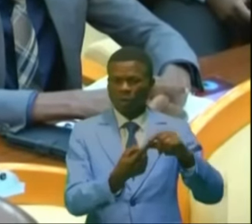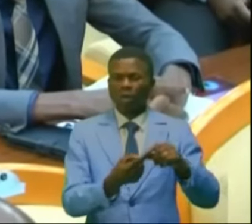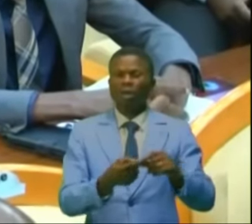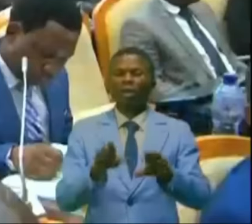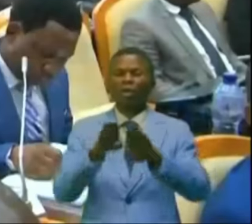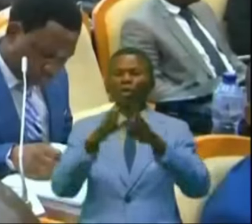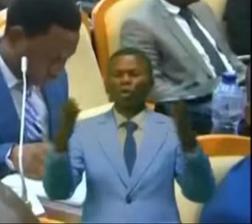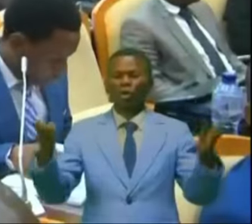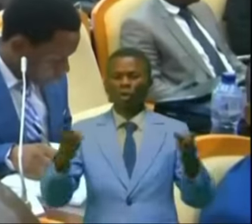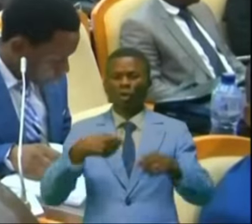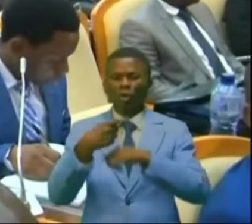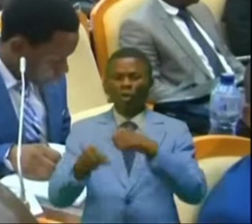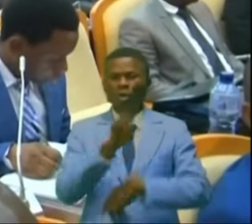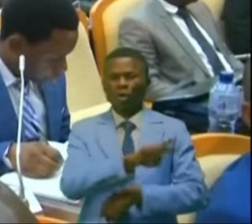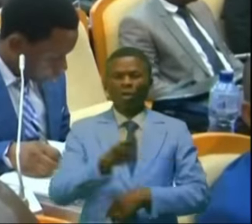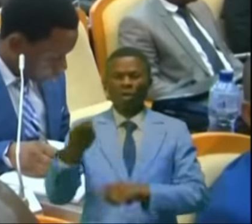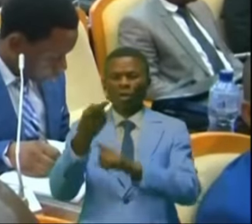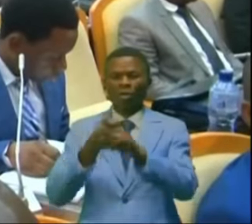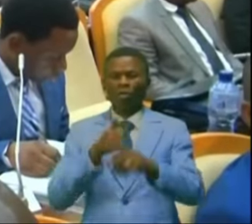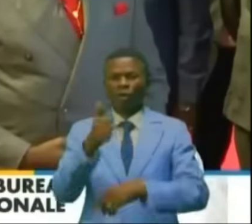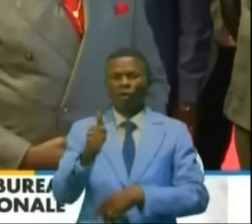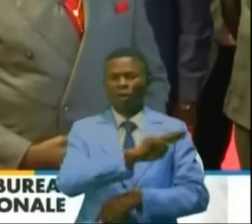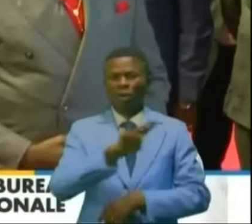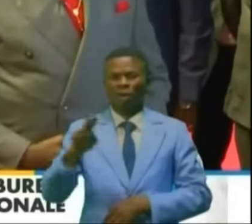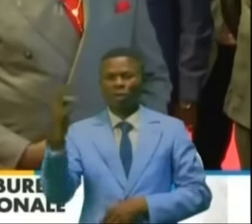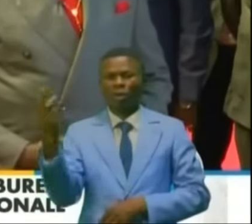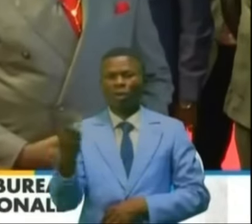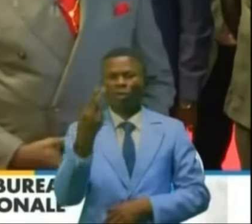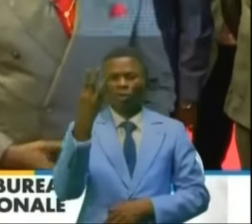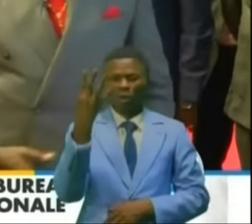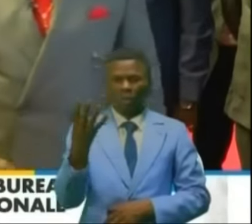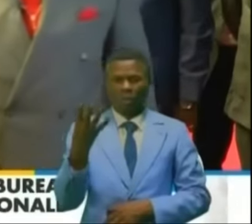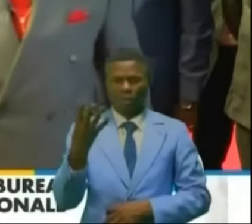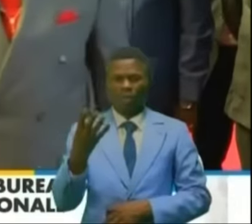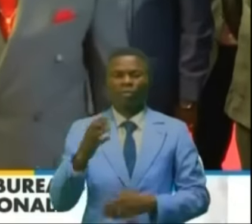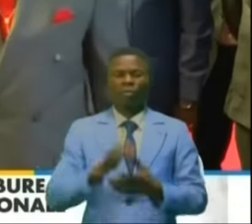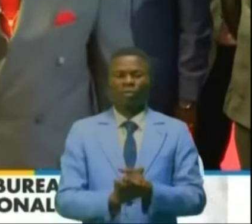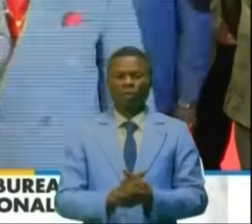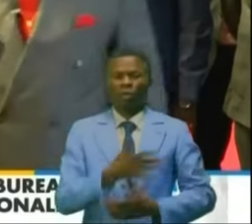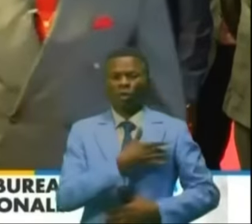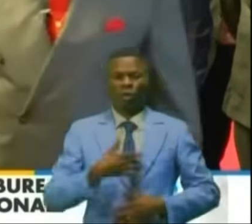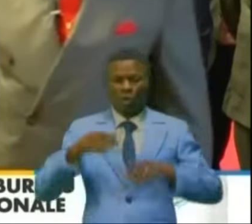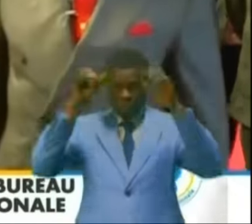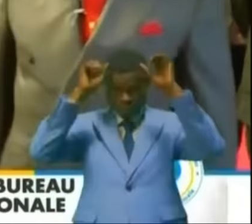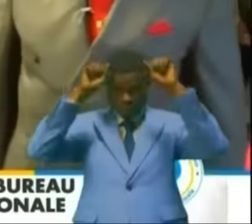ouverte depuis le 22 janvier 2024. Notre président,